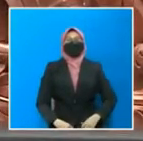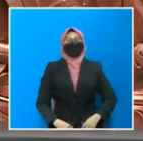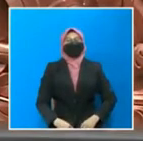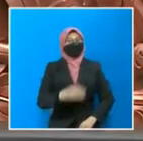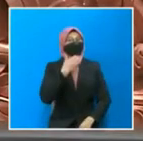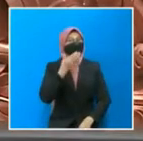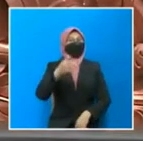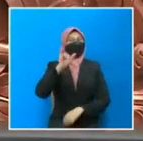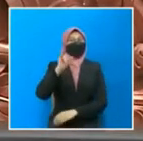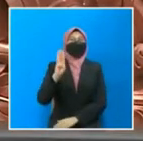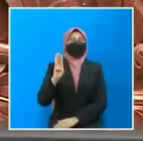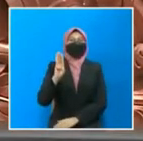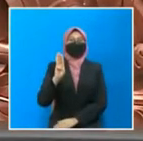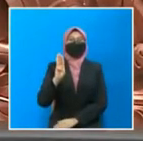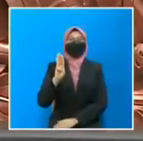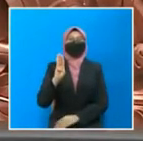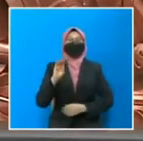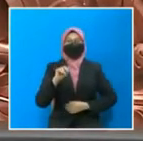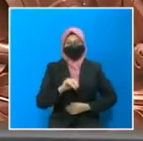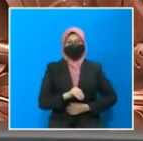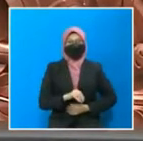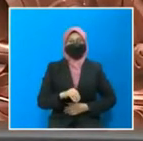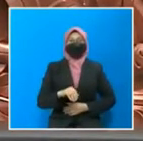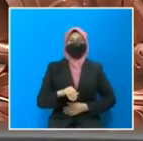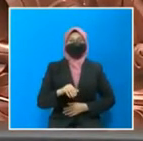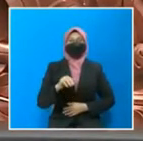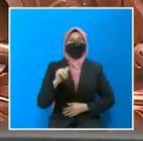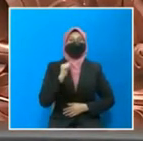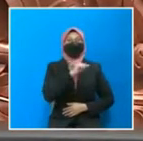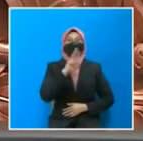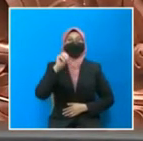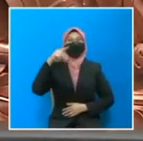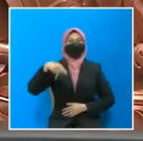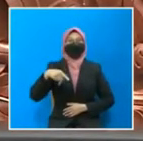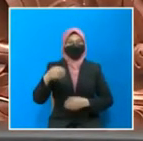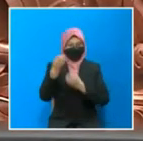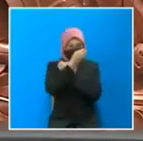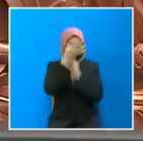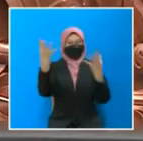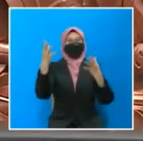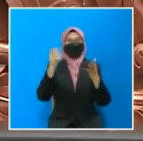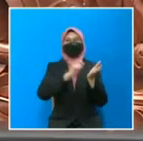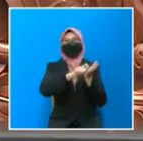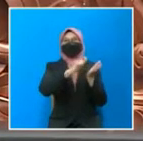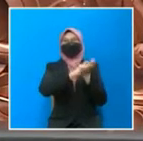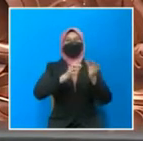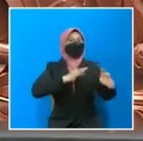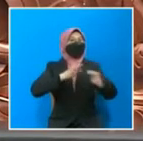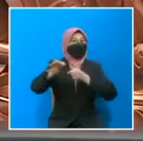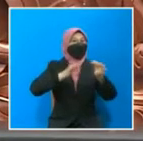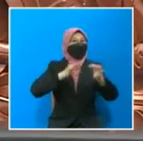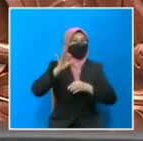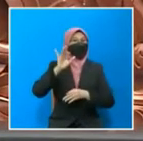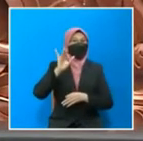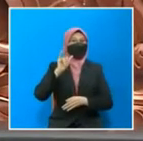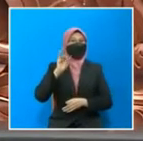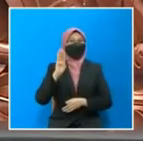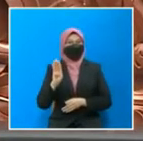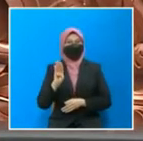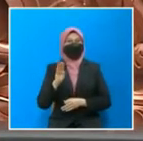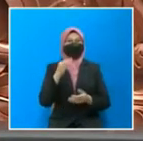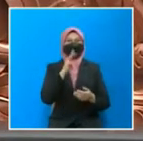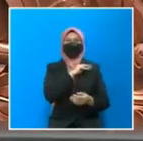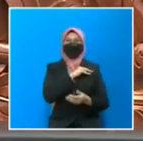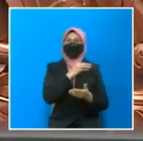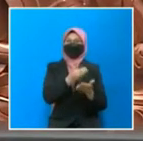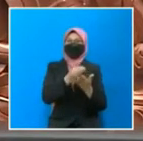Terima kasih Yang Berhormat Senator. Alih-alih Yang Berhormat, saya ingin memaklumkan bahawa teks penerangan Yang Berhormat Menteri Kewangan